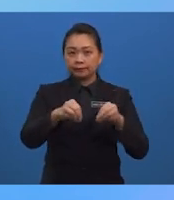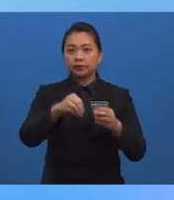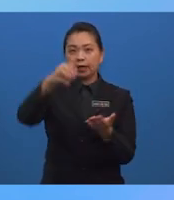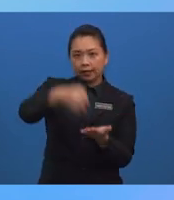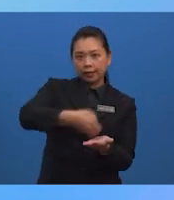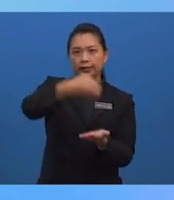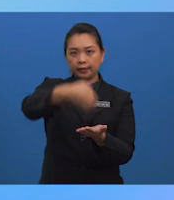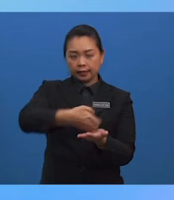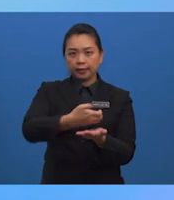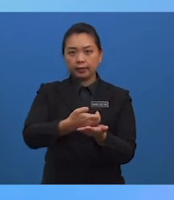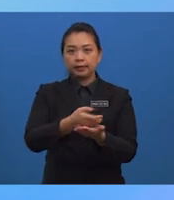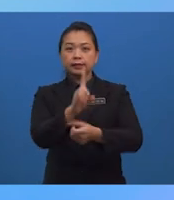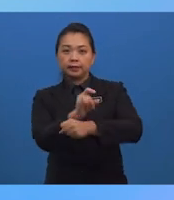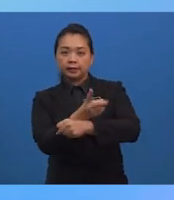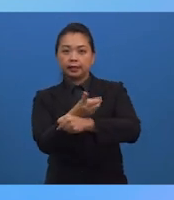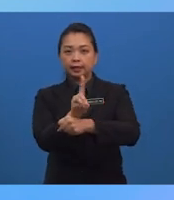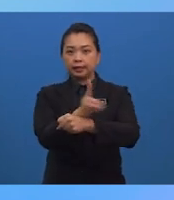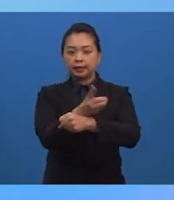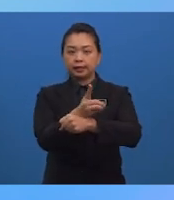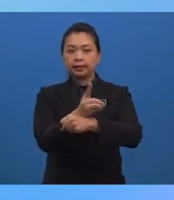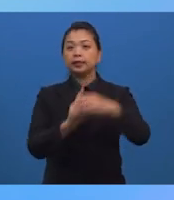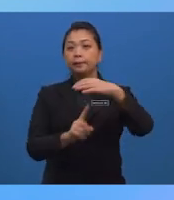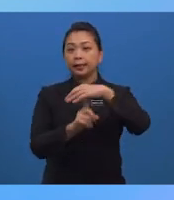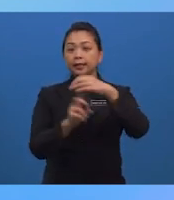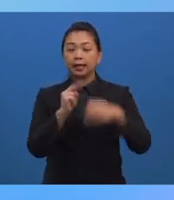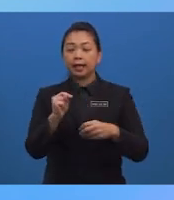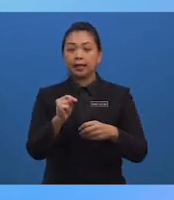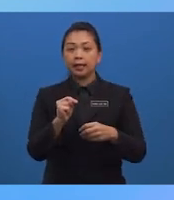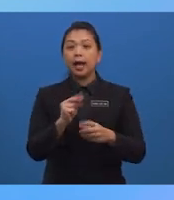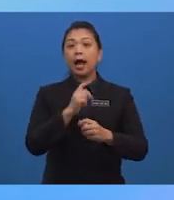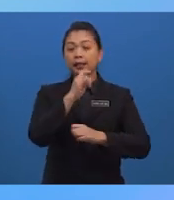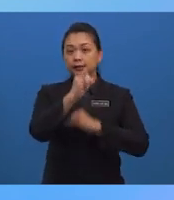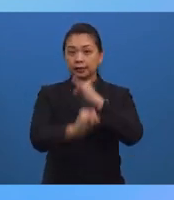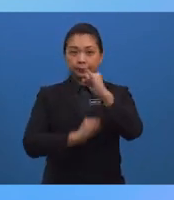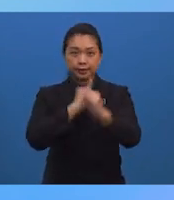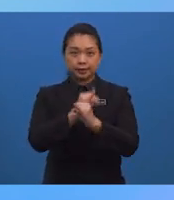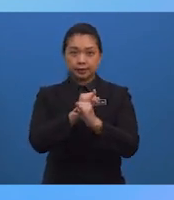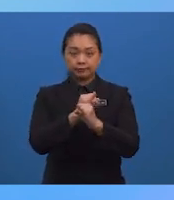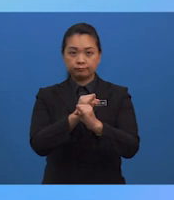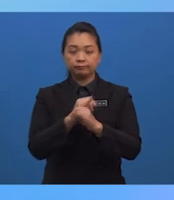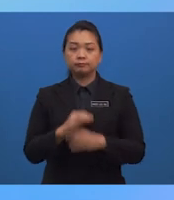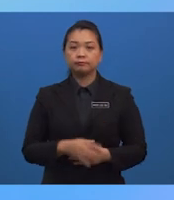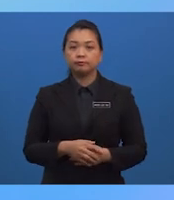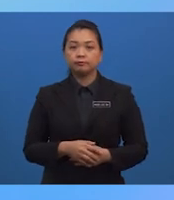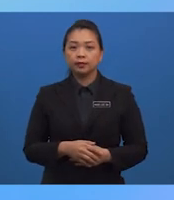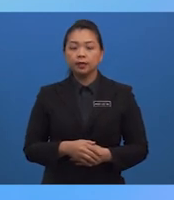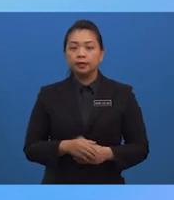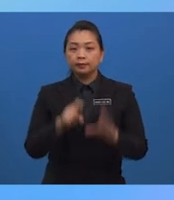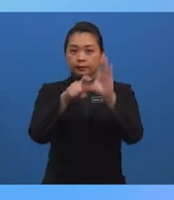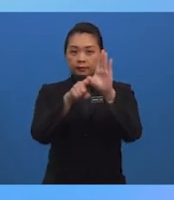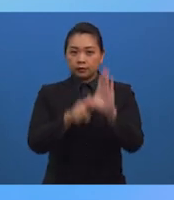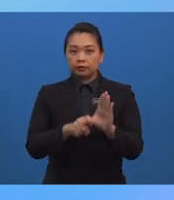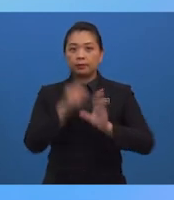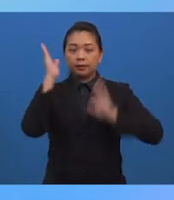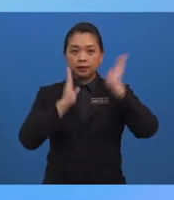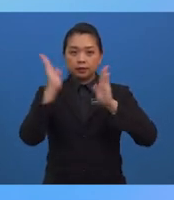galian diperdagangkan di pasaran antarabangsa. Keadaan ini menunjukkan bahawa kebergantungan kuat